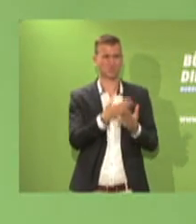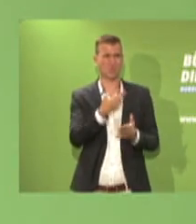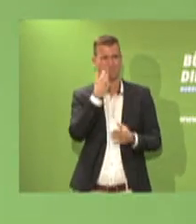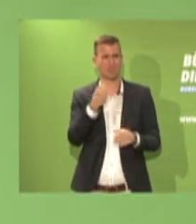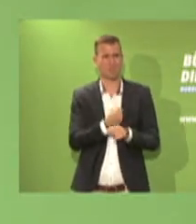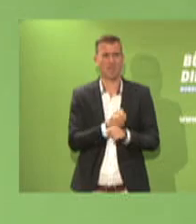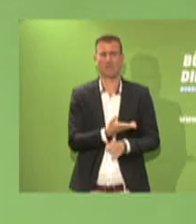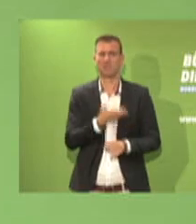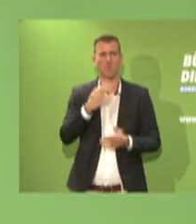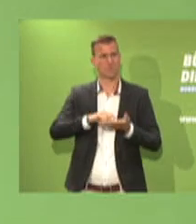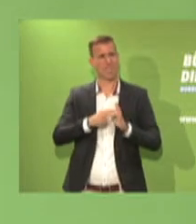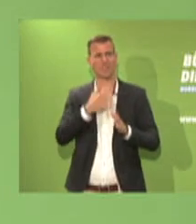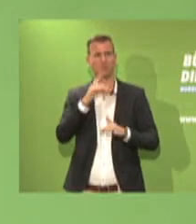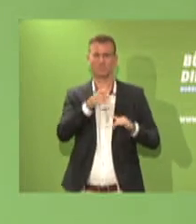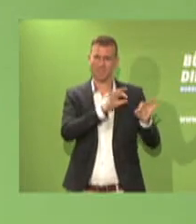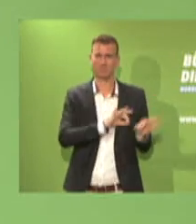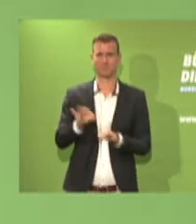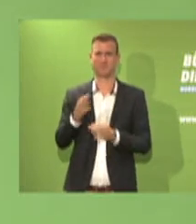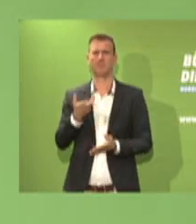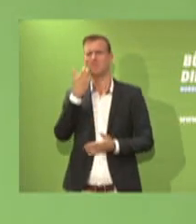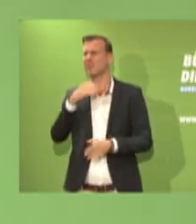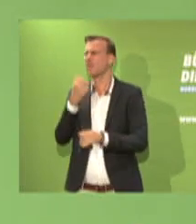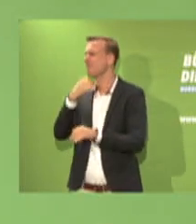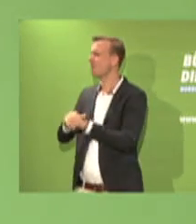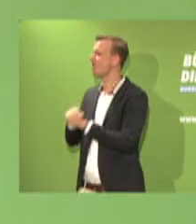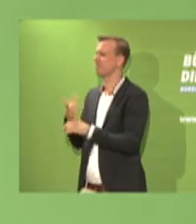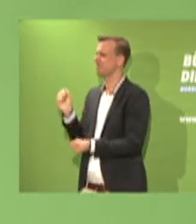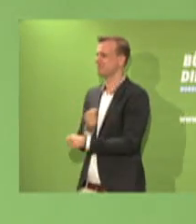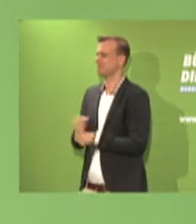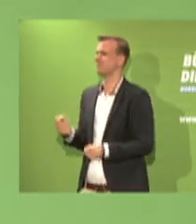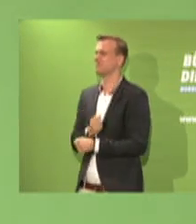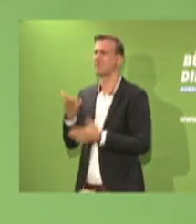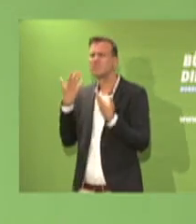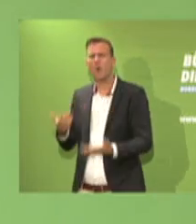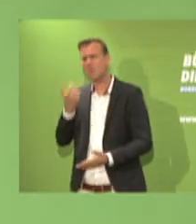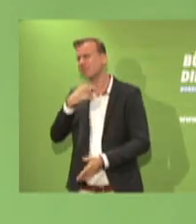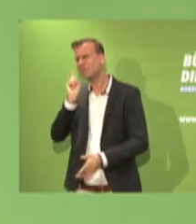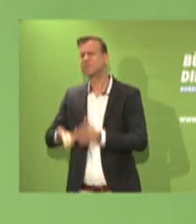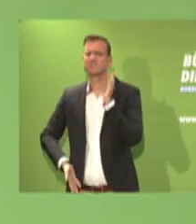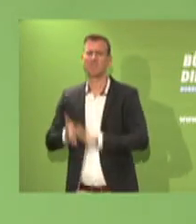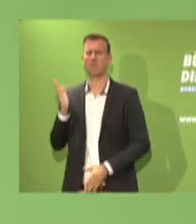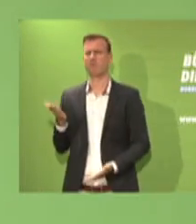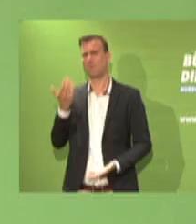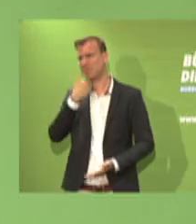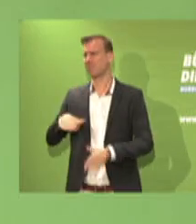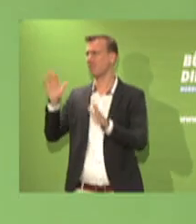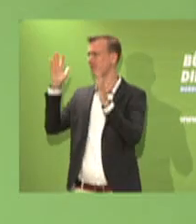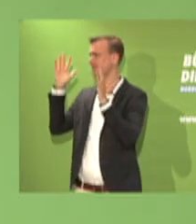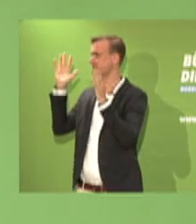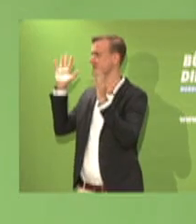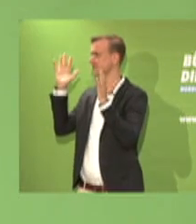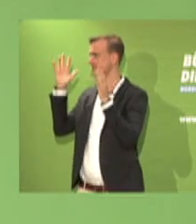wieder versuchen, diese Technologie zu etablieren. Liebe Freundinnen und Freunde, damit muss Schluss sein.